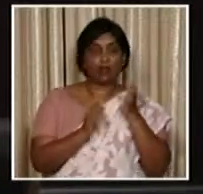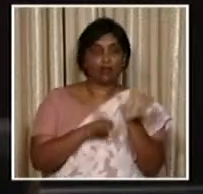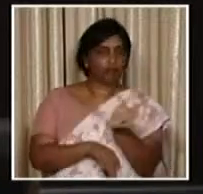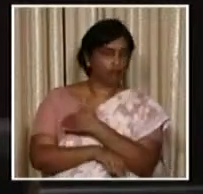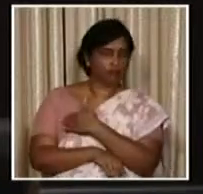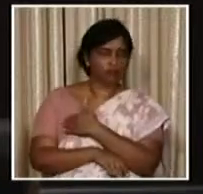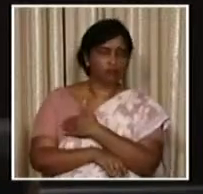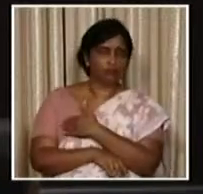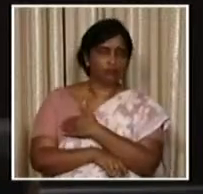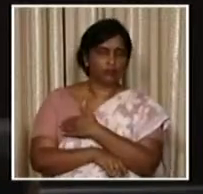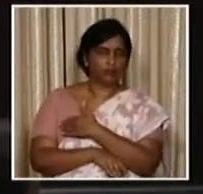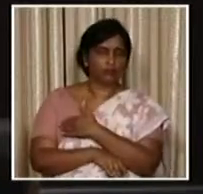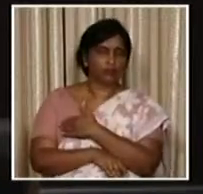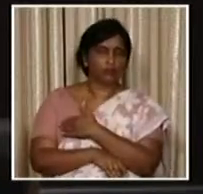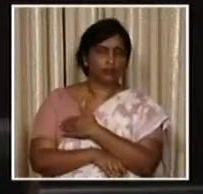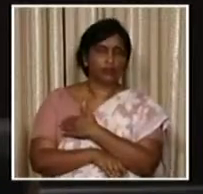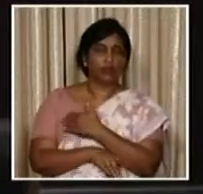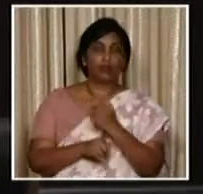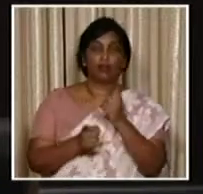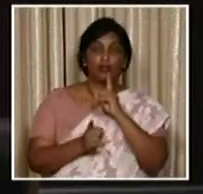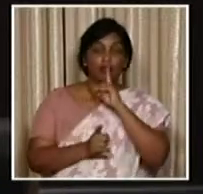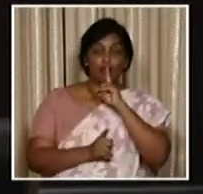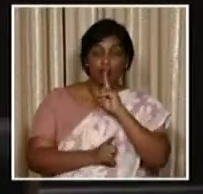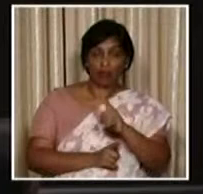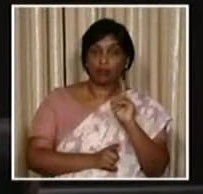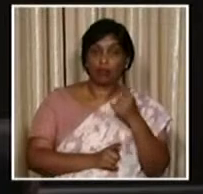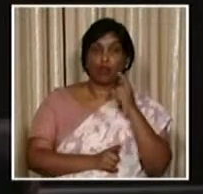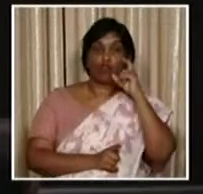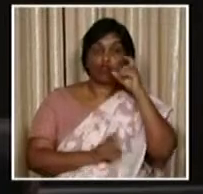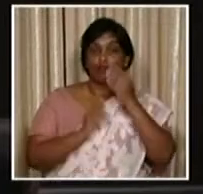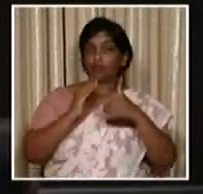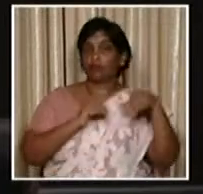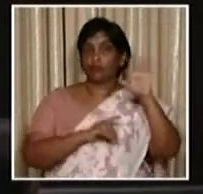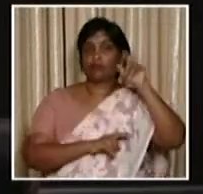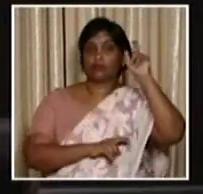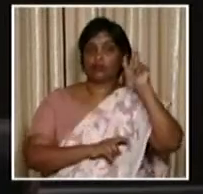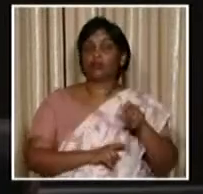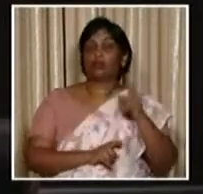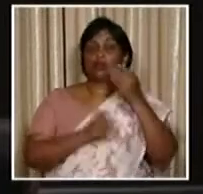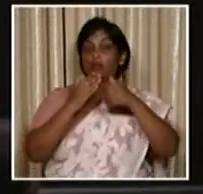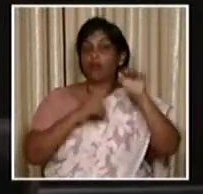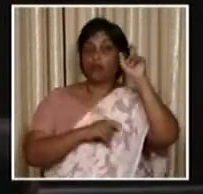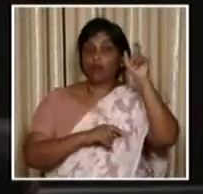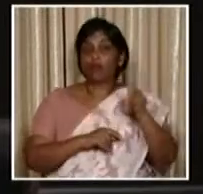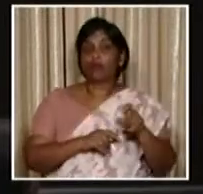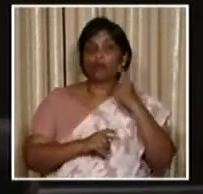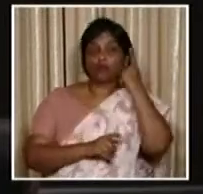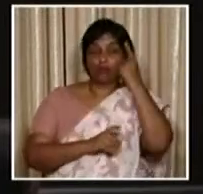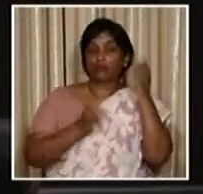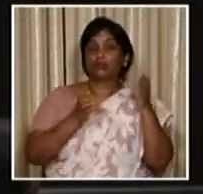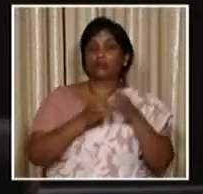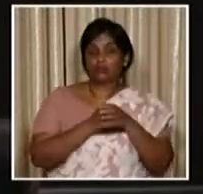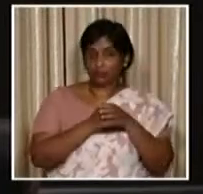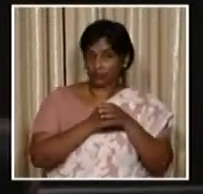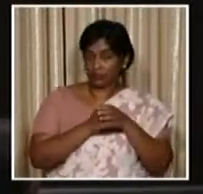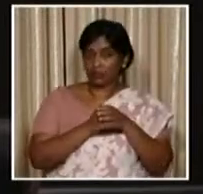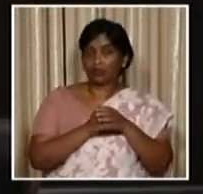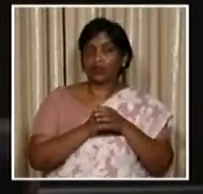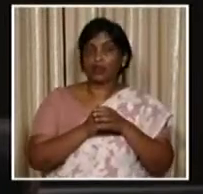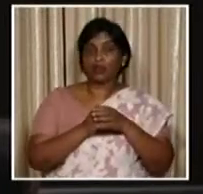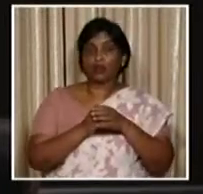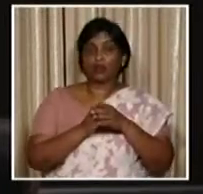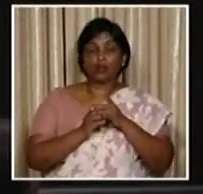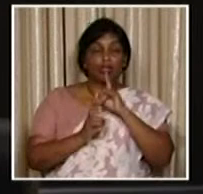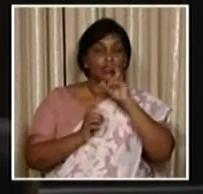වෙන්න ඒ නියෝගය දෙන්නේ කොළඹ ඉහළ නිලධාරියෙක් කවුද ඒ නිලධාරියා බුද්ධයන්ස අයින් වෙන්න